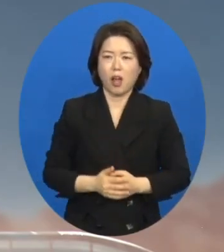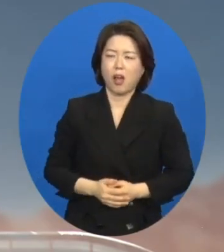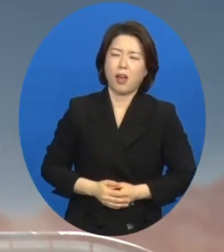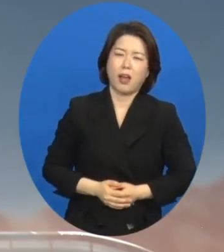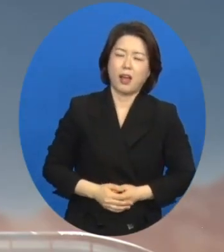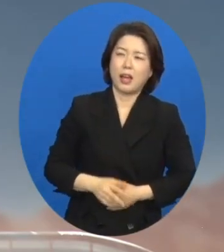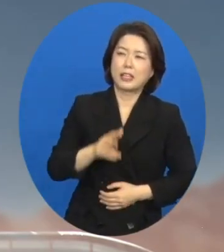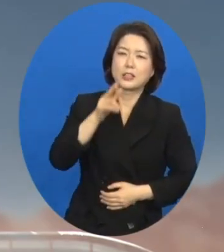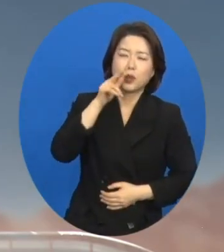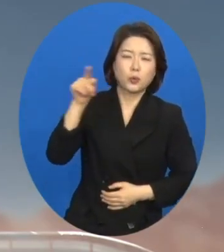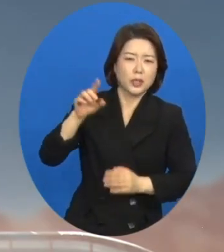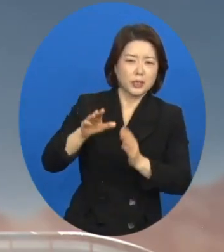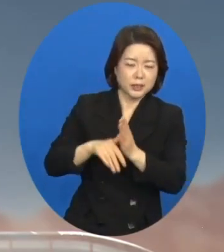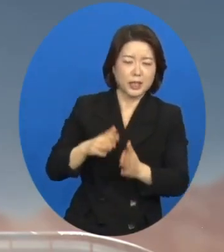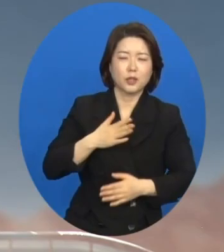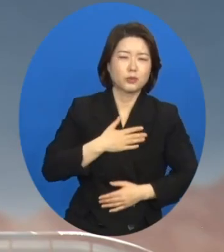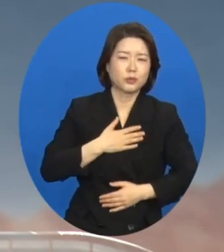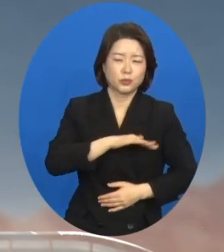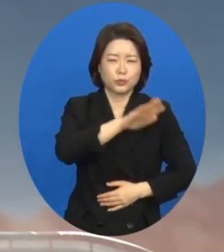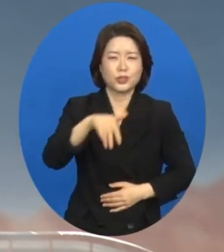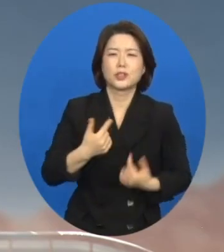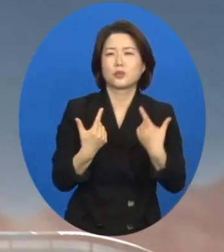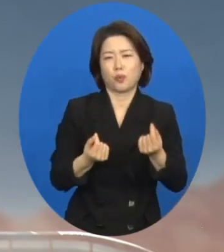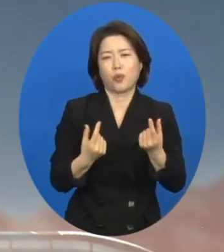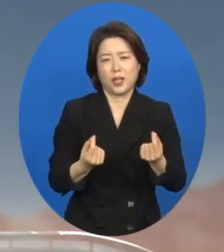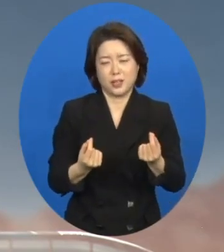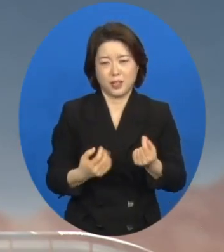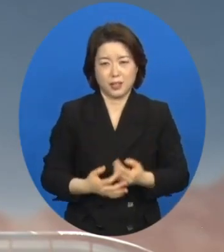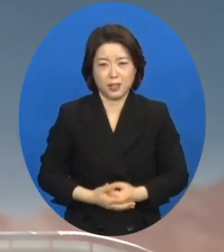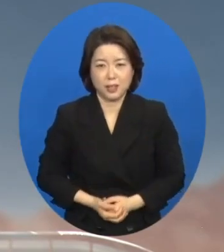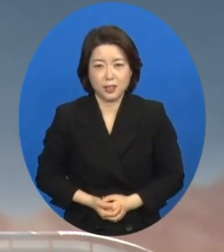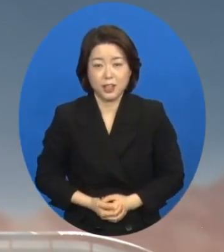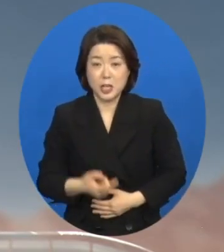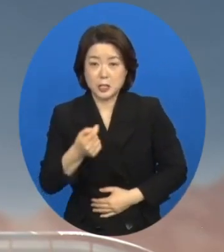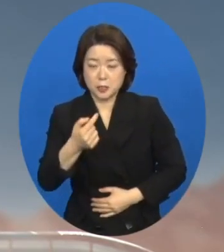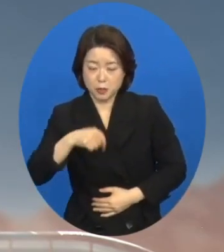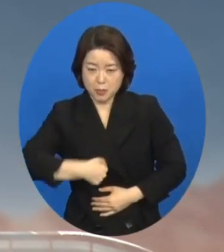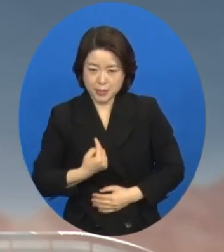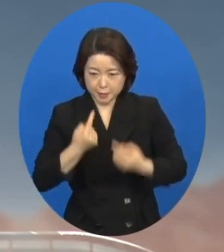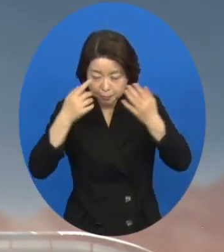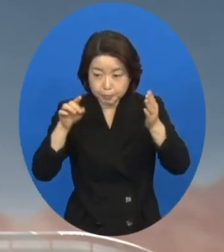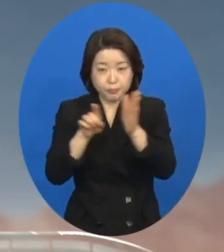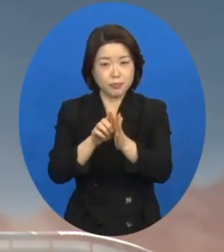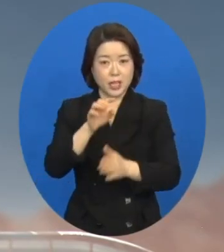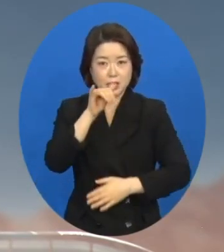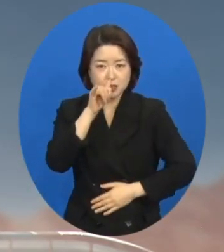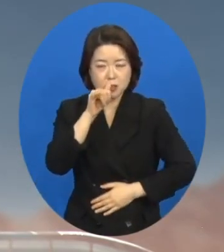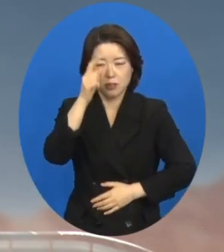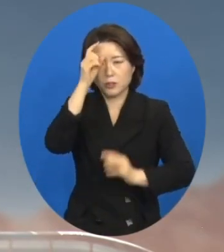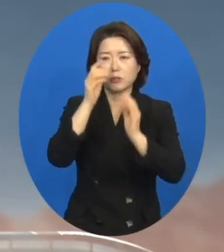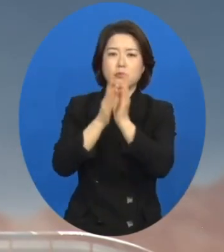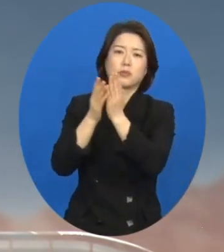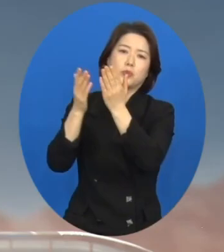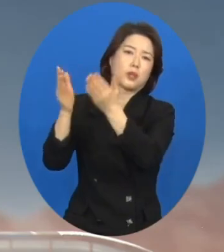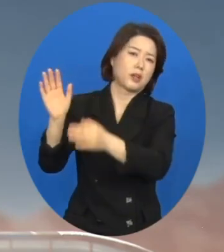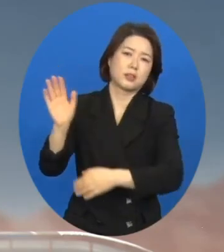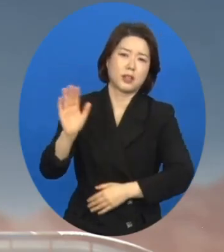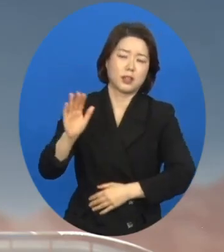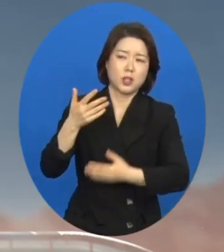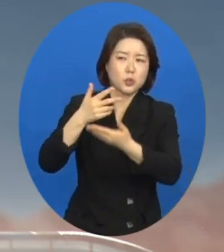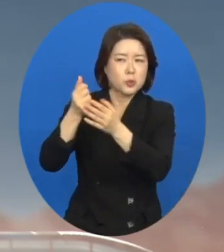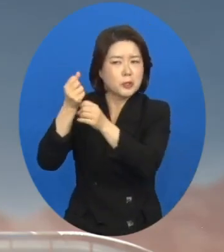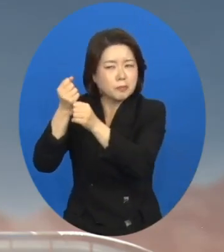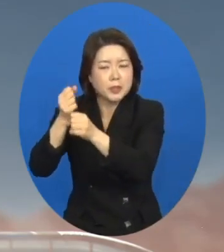똑같은 거 아닙니까? 그 사람은 조금만 자기 확신이 있으면요, 기도하지 않습니다. 주님 의지하지